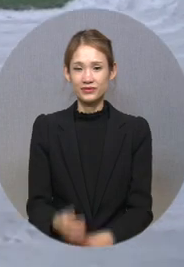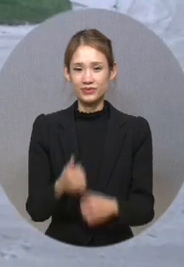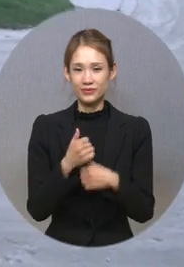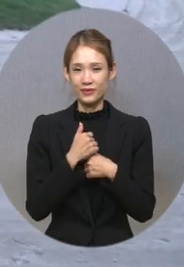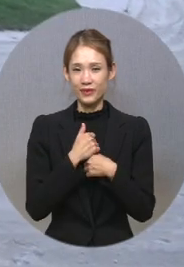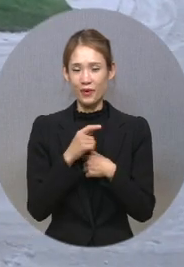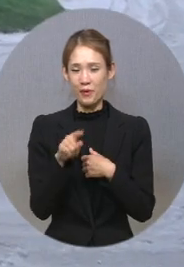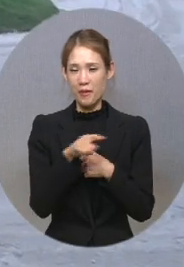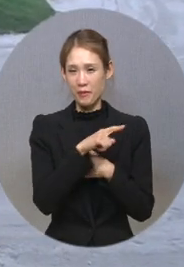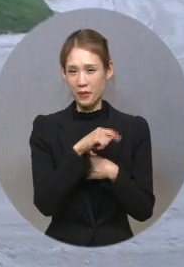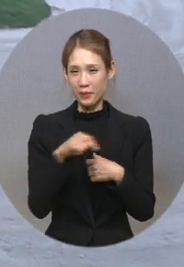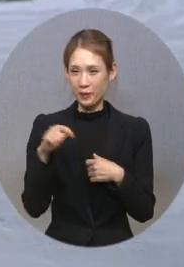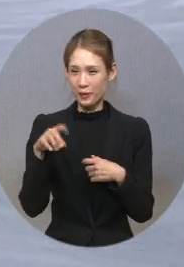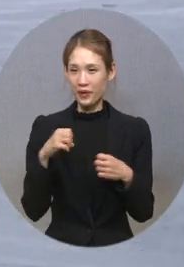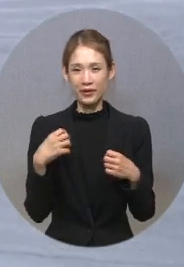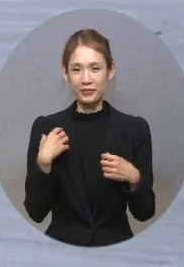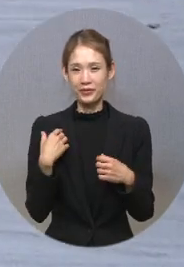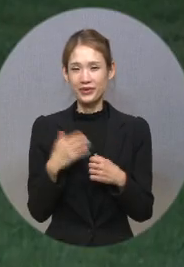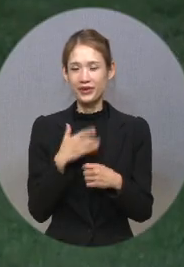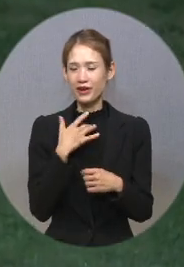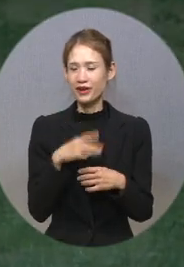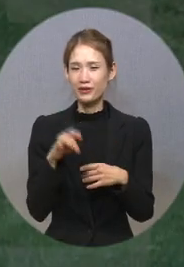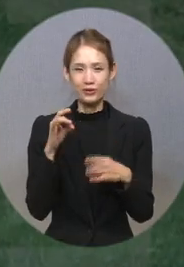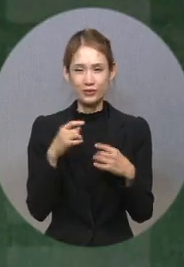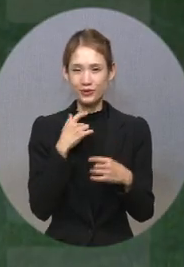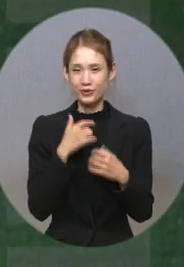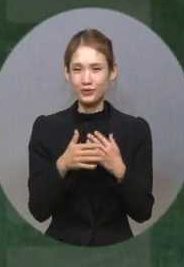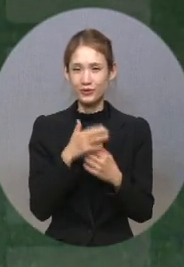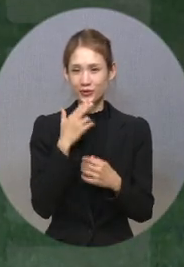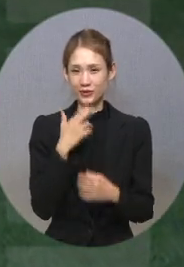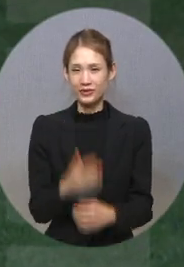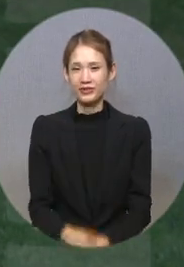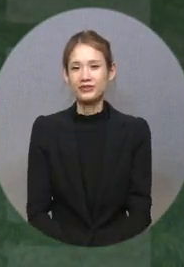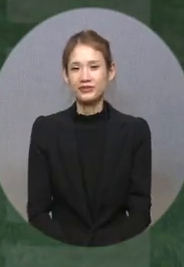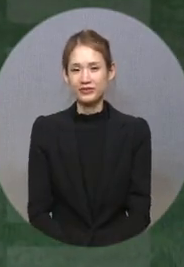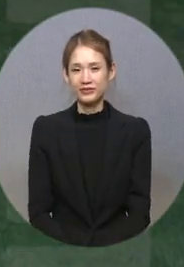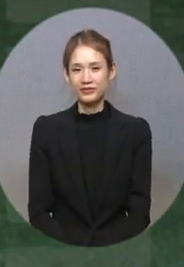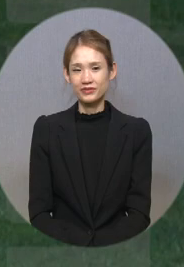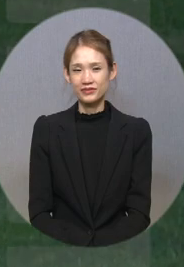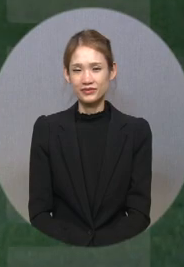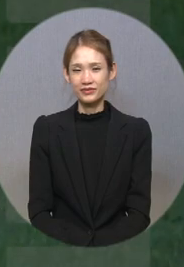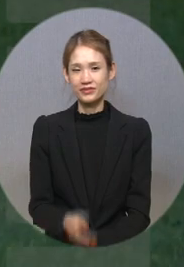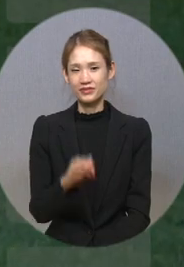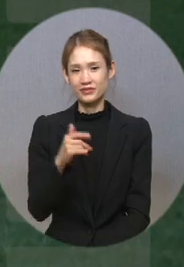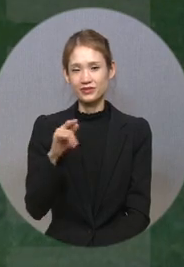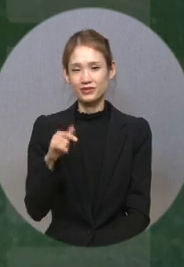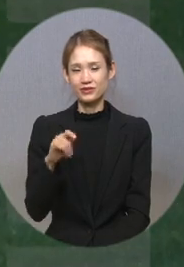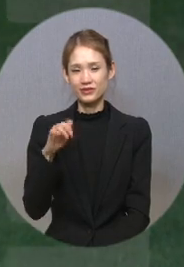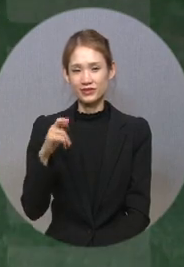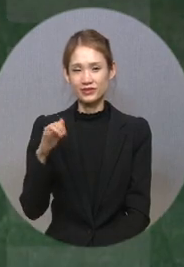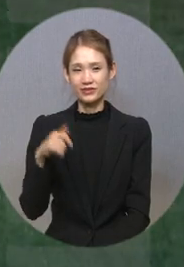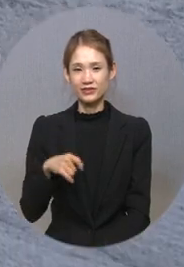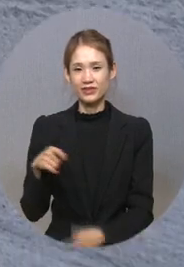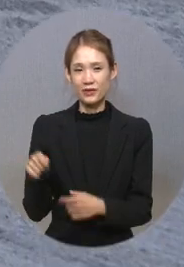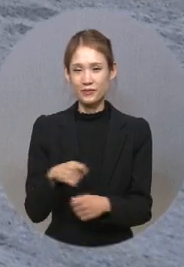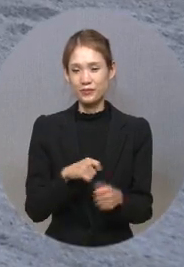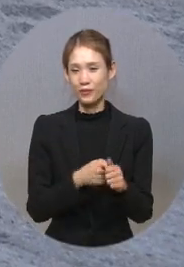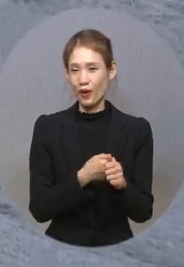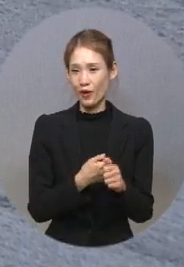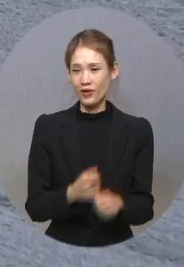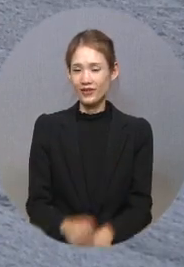볼을 뜰지 몰라요 진짜로. 나 이거 처음 해봐. 퍼터로 잭펀치기 벌칙입니다.